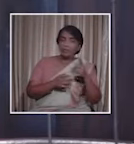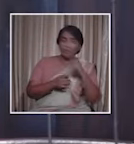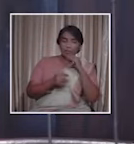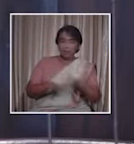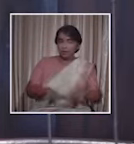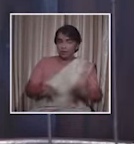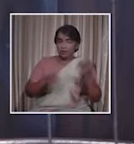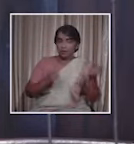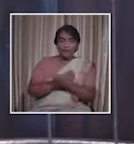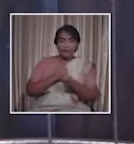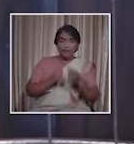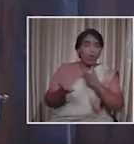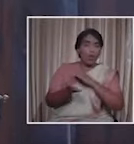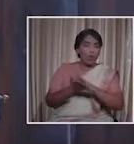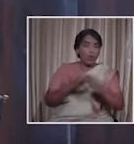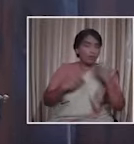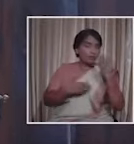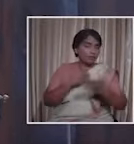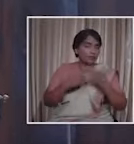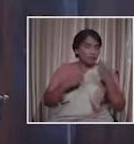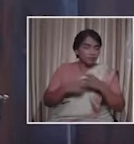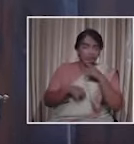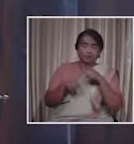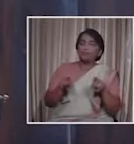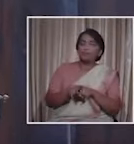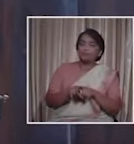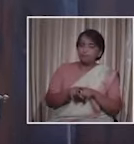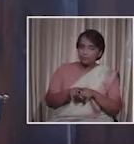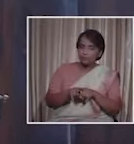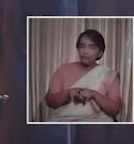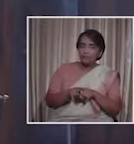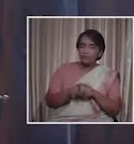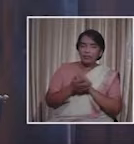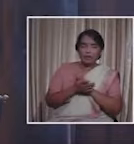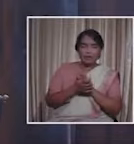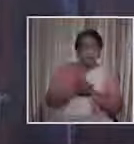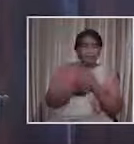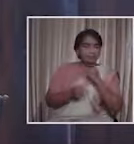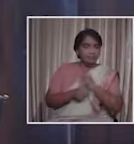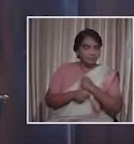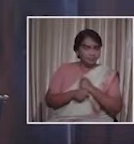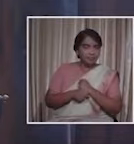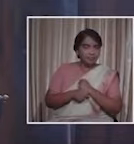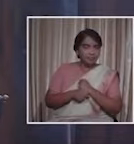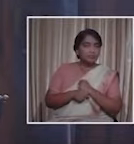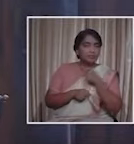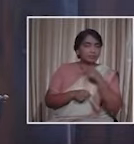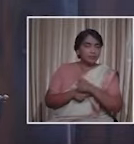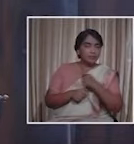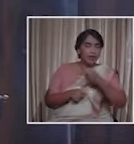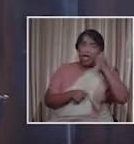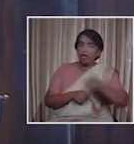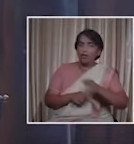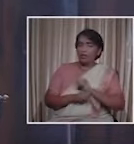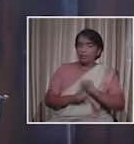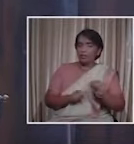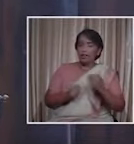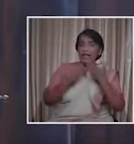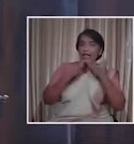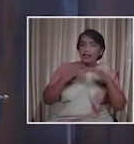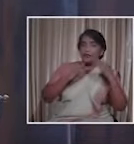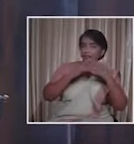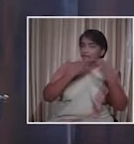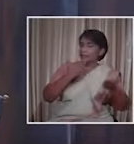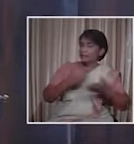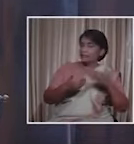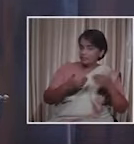ගුඹුරක් ඉදිකරන මේ ඉදිකිරීම ඒ වගේම හේවහට ගලහ ස්ටේට් කියන එකේ අවසර නොලත් නිවාඩු නිකේත්‍රයක්